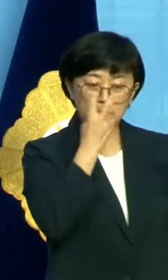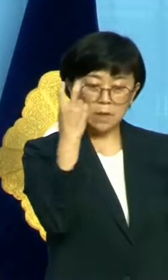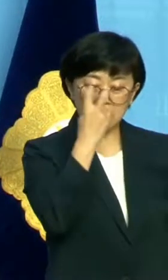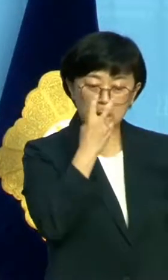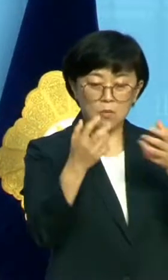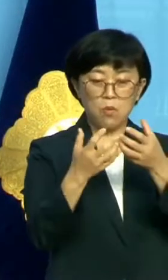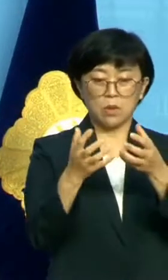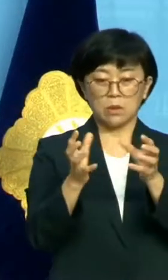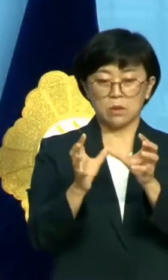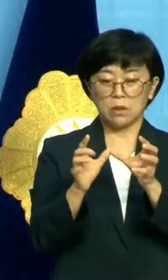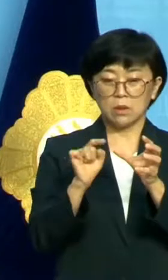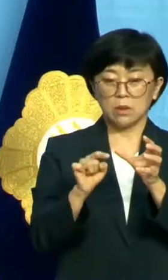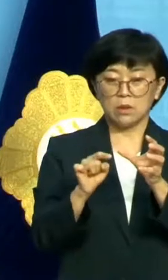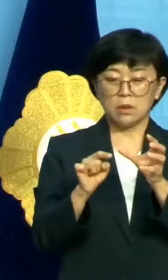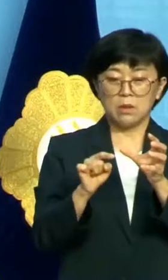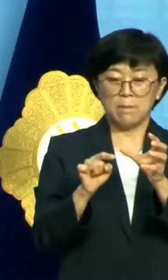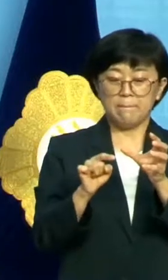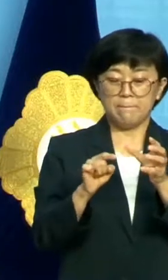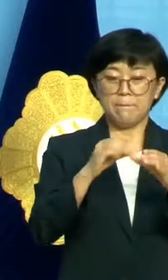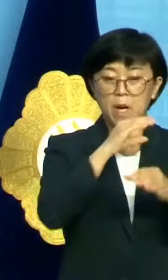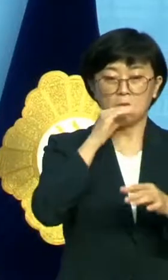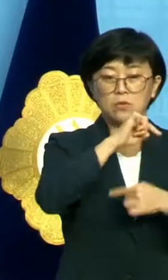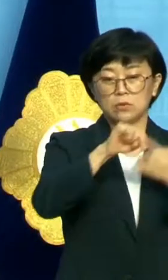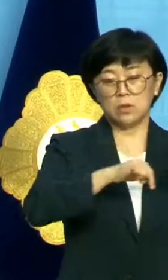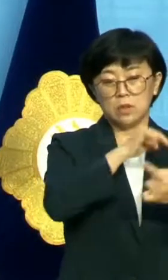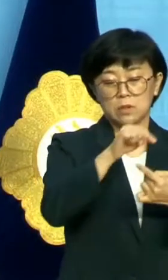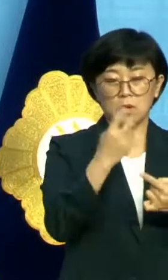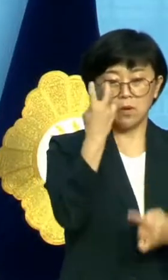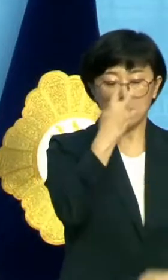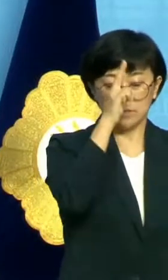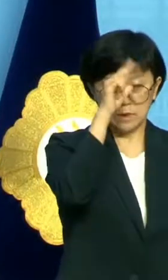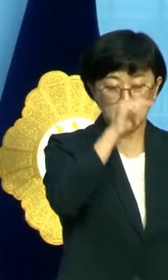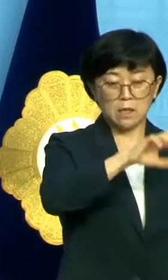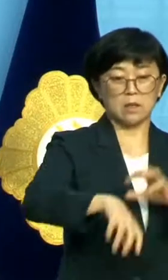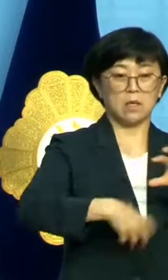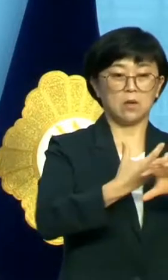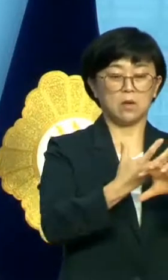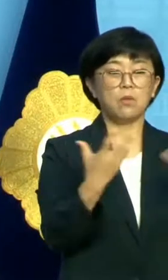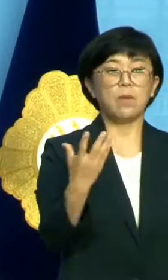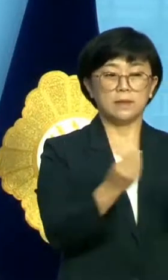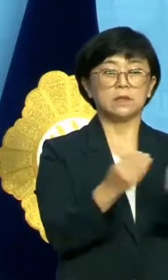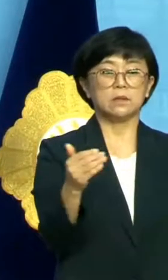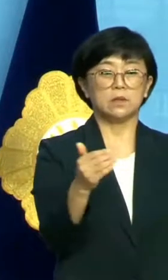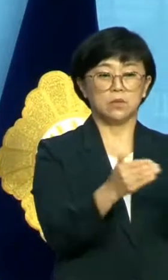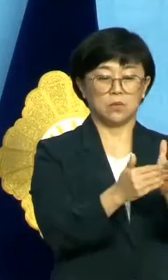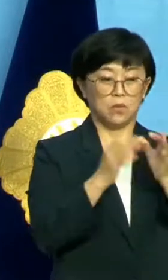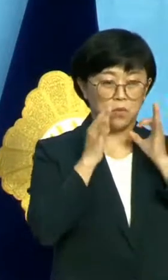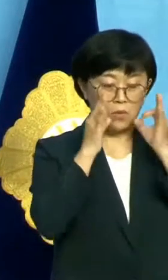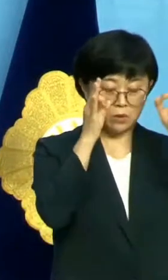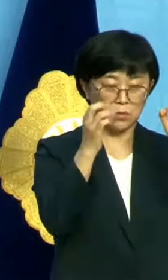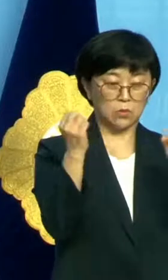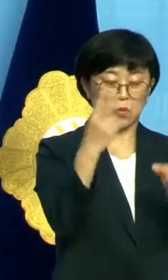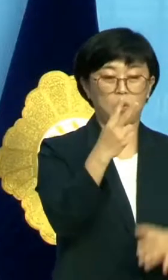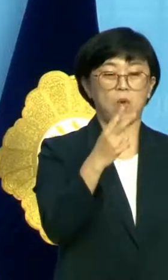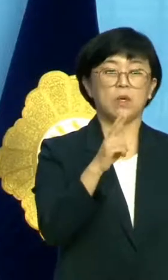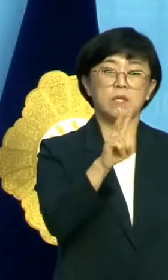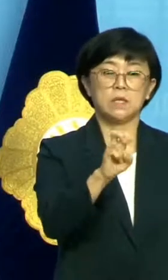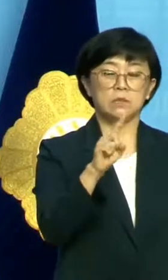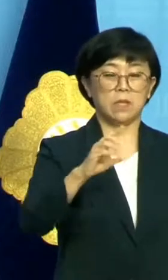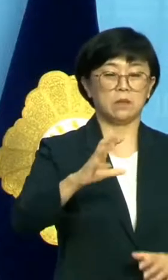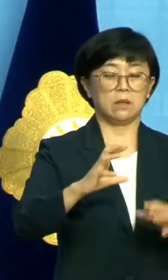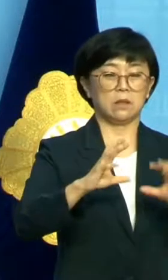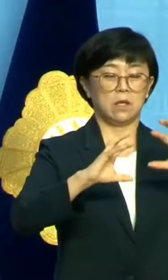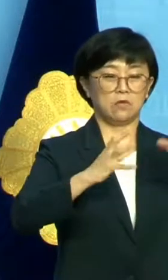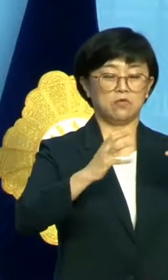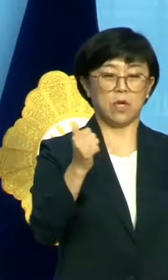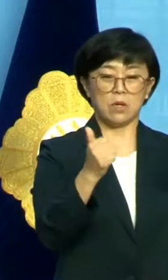감찰과 감사를 정상화시켜서 기존의 검찰개혁을 마무리하겠습니다. 더 나아가서 21대 국회